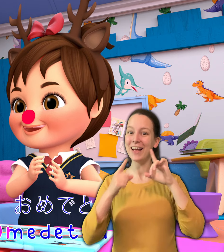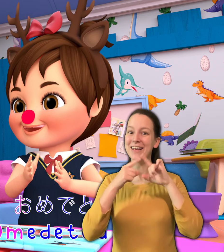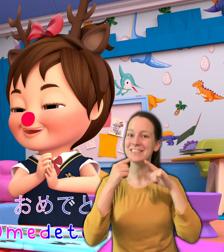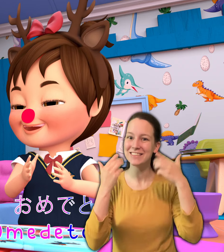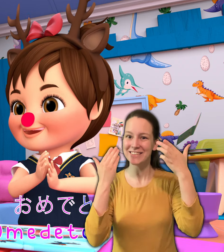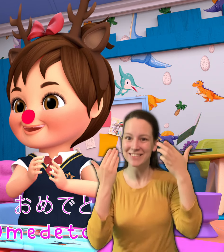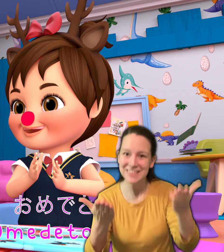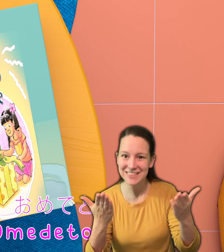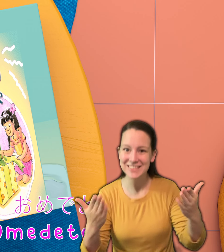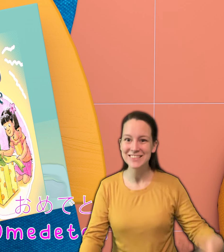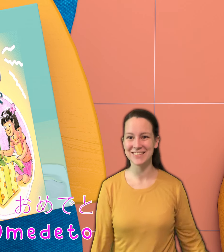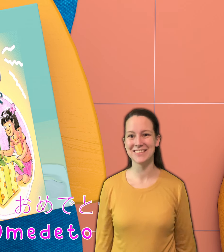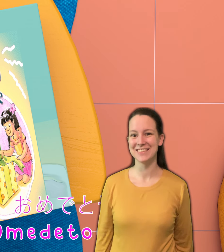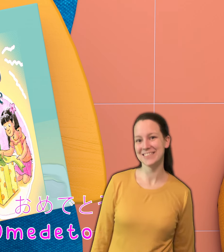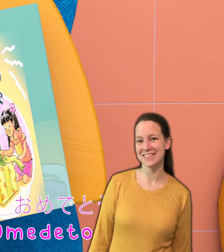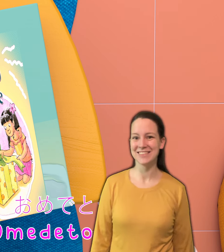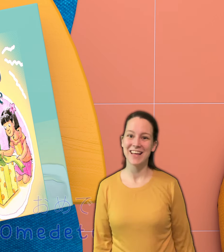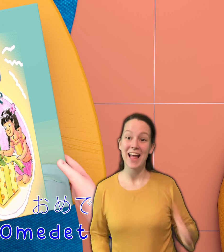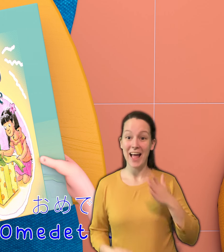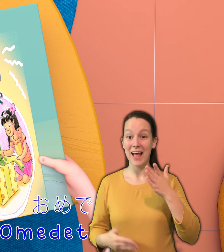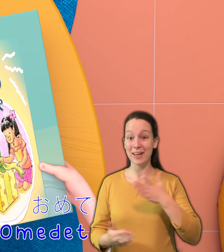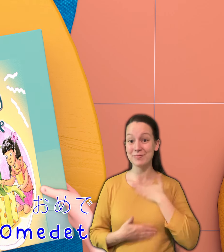誕生日おめでとう